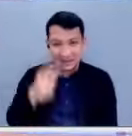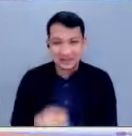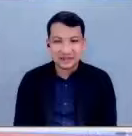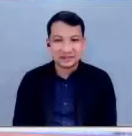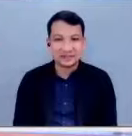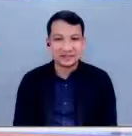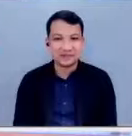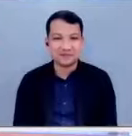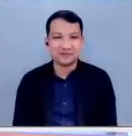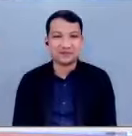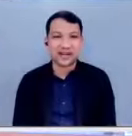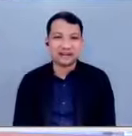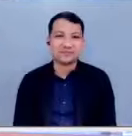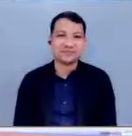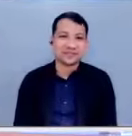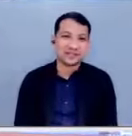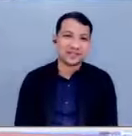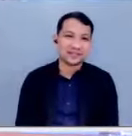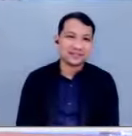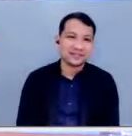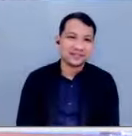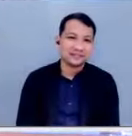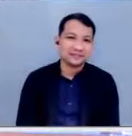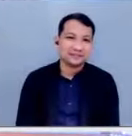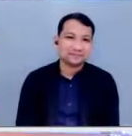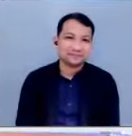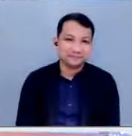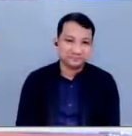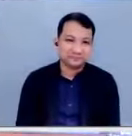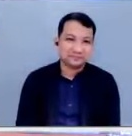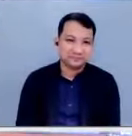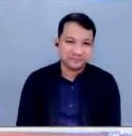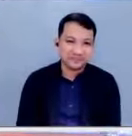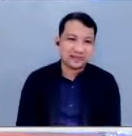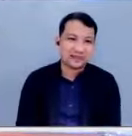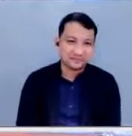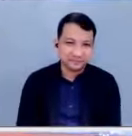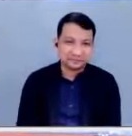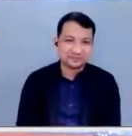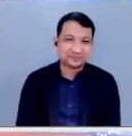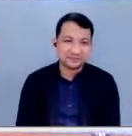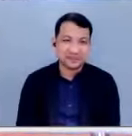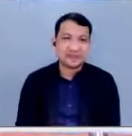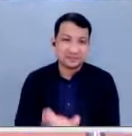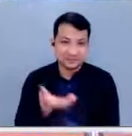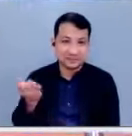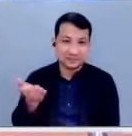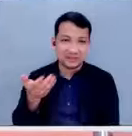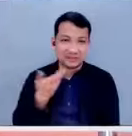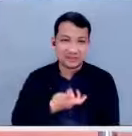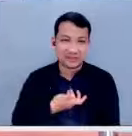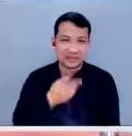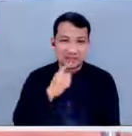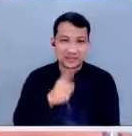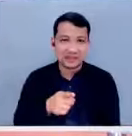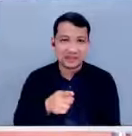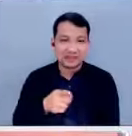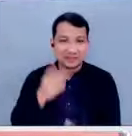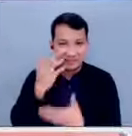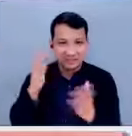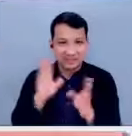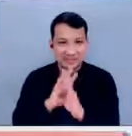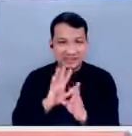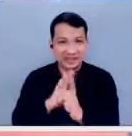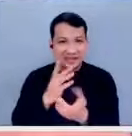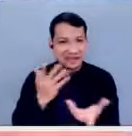mga kids to. Di ba yung mga kids na ubos nila yung mga gelatin? Yes. Ba't ako ganito mag-gelatin ka?